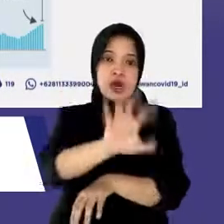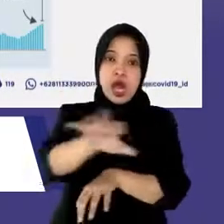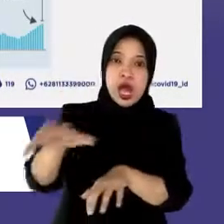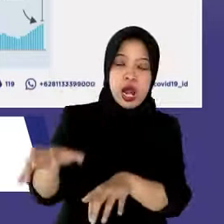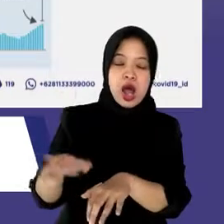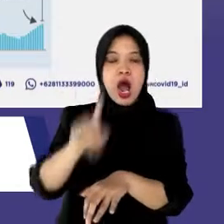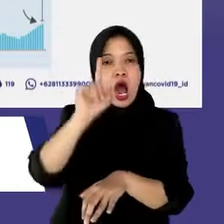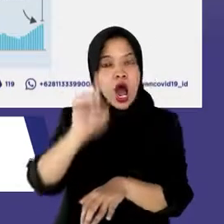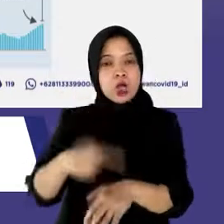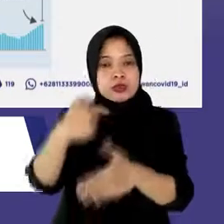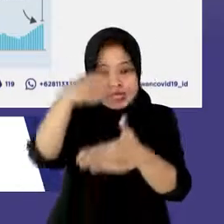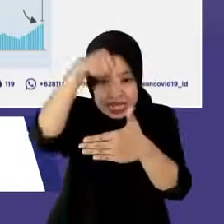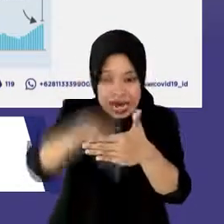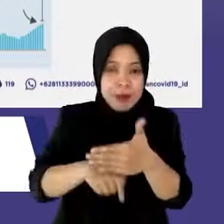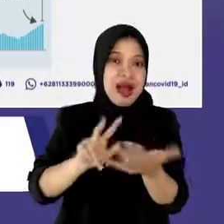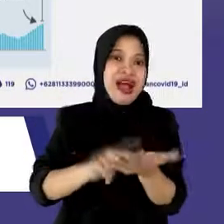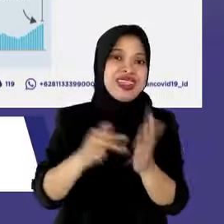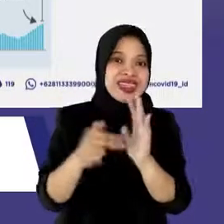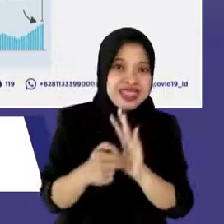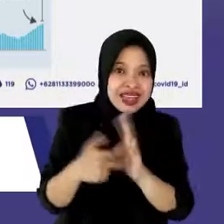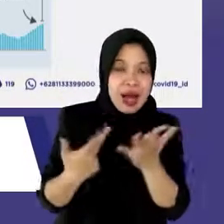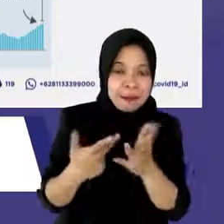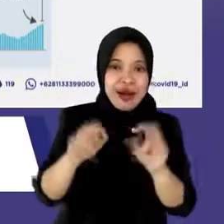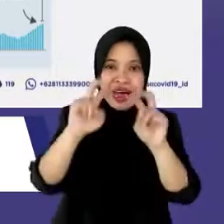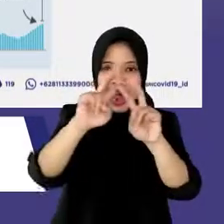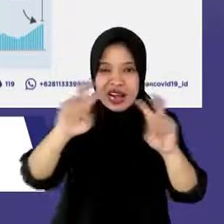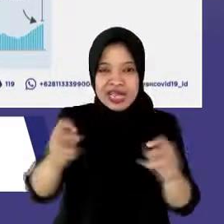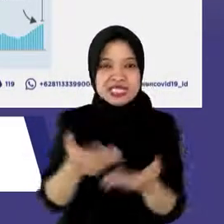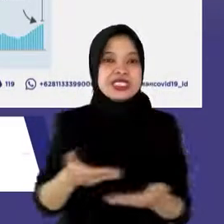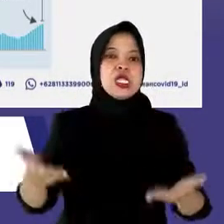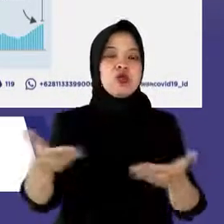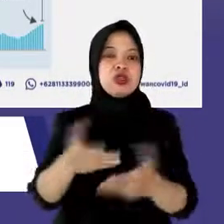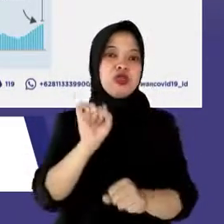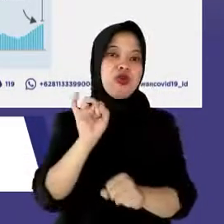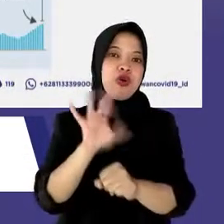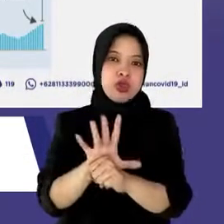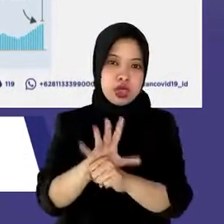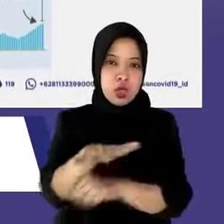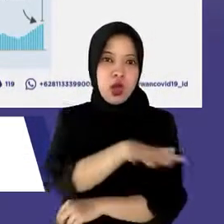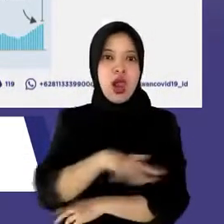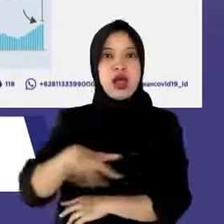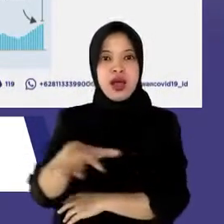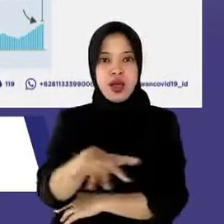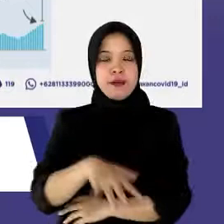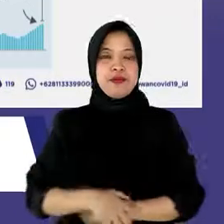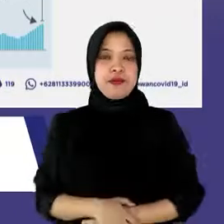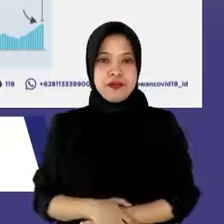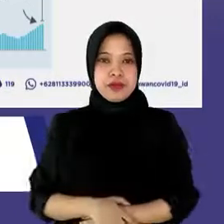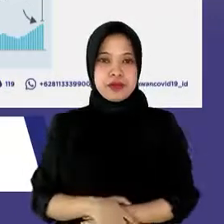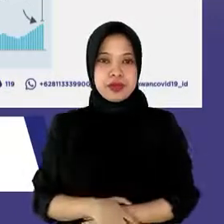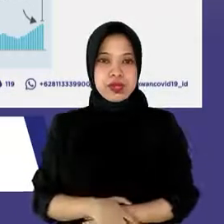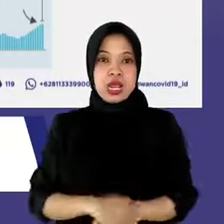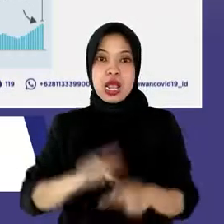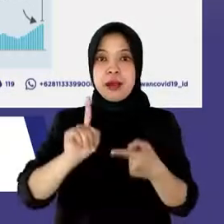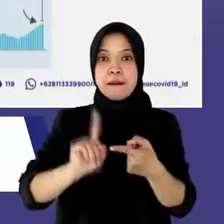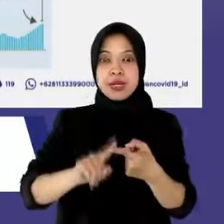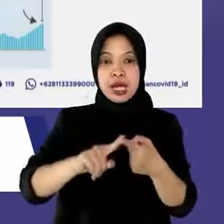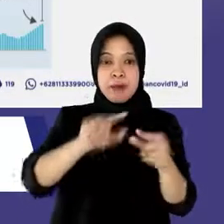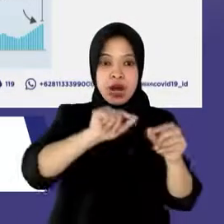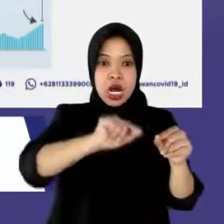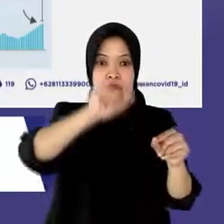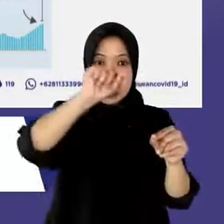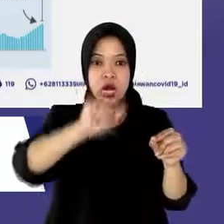untuk kembali mendalami makna dibalik analisis situasi coffee 19 pertama terkait